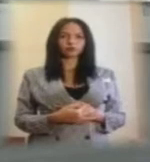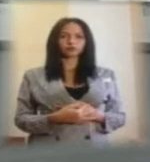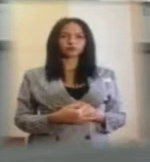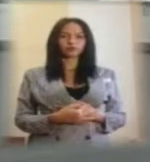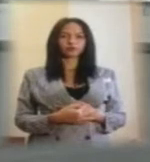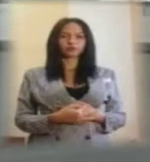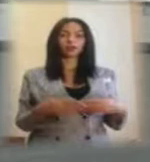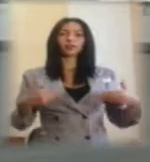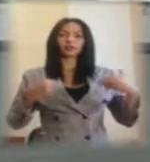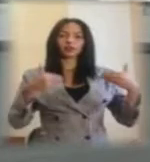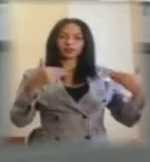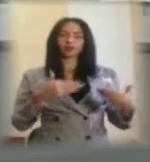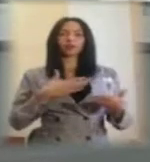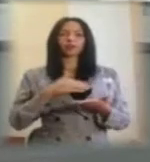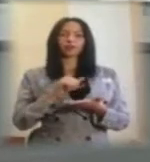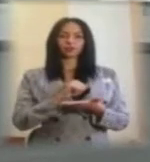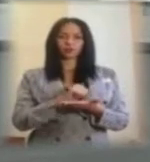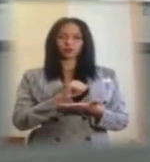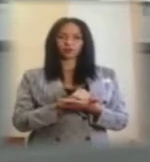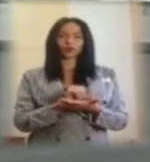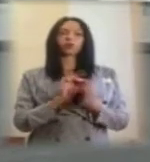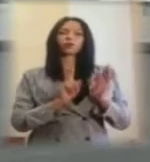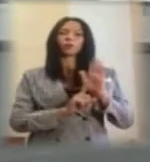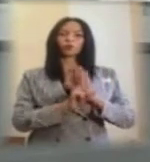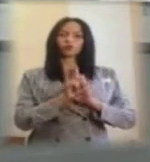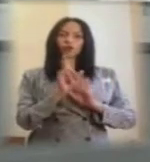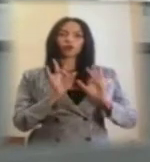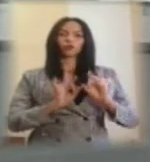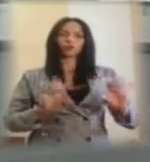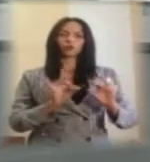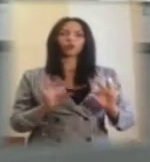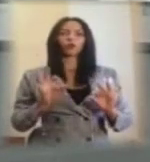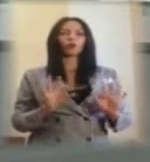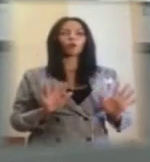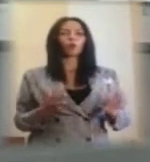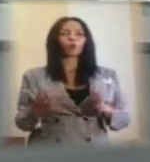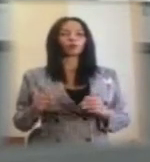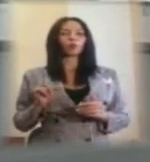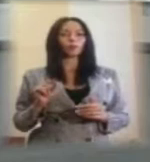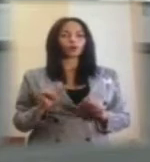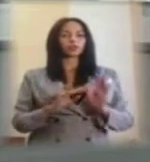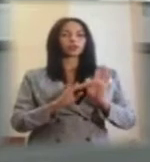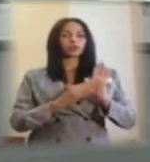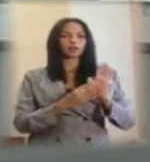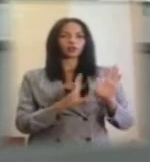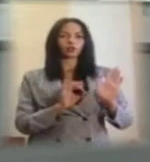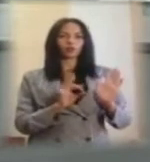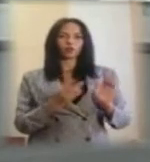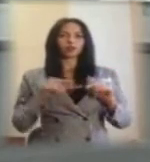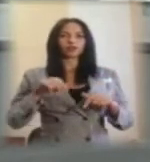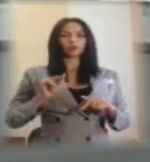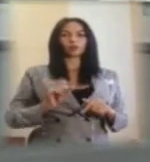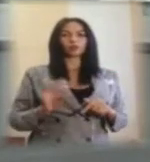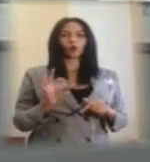Мої вітання, кореспонденти Суспільного починають інформувати про події понеділка, 9 вересня, в студії Оксана Страмнова.